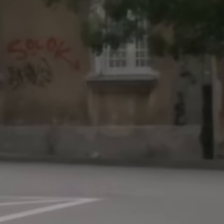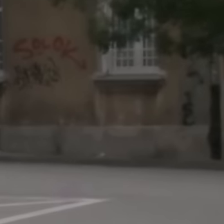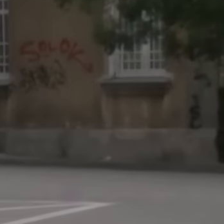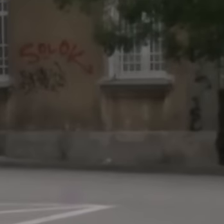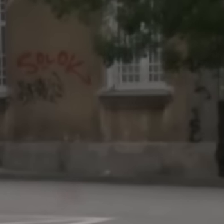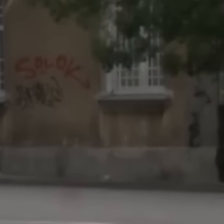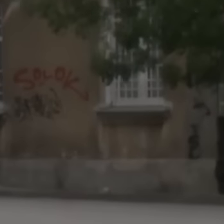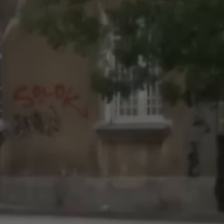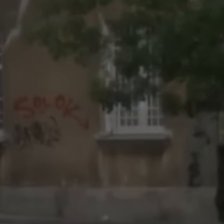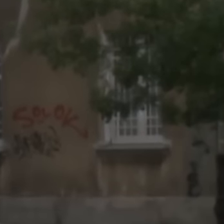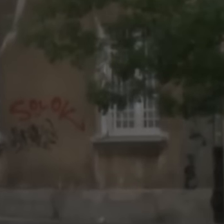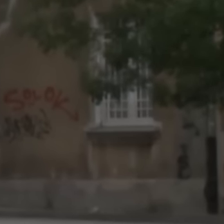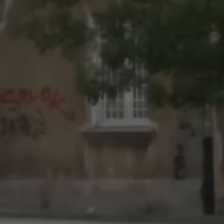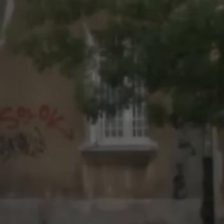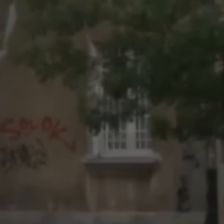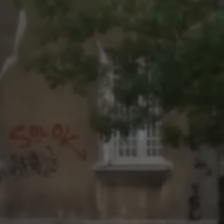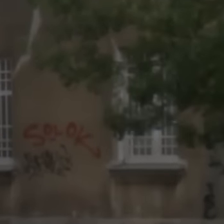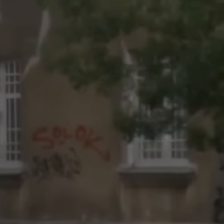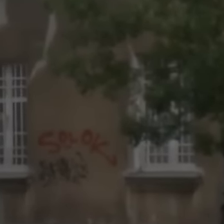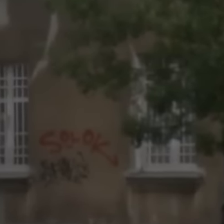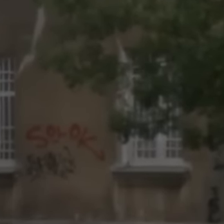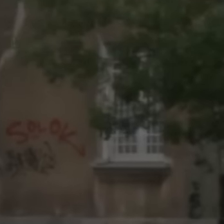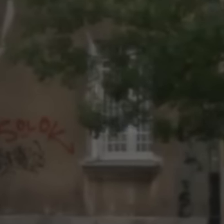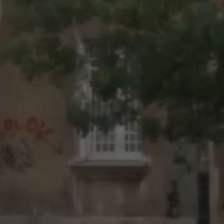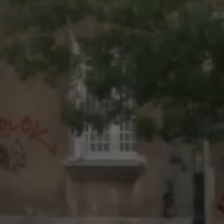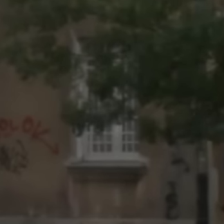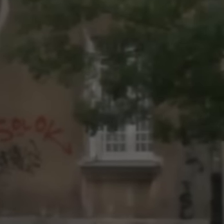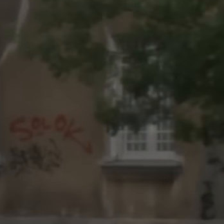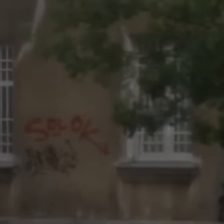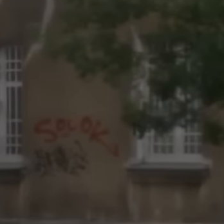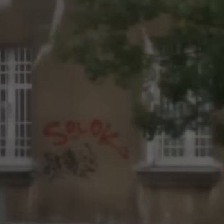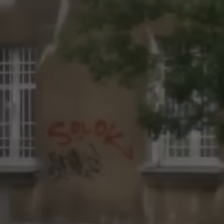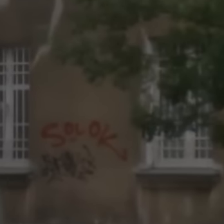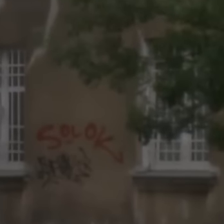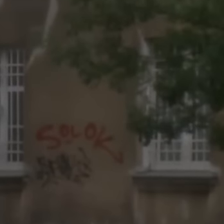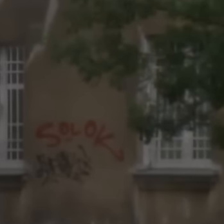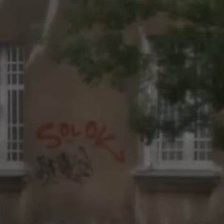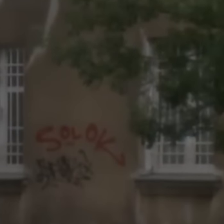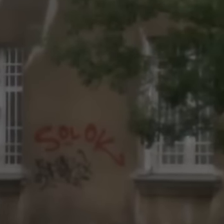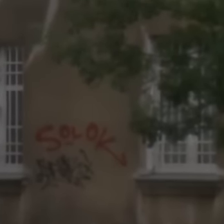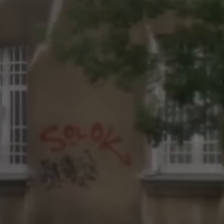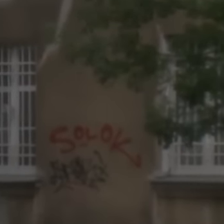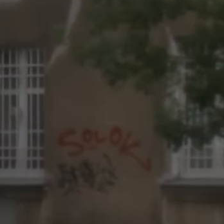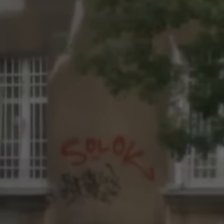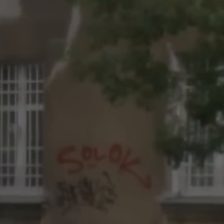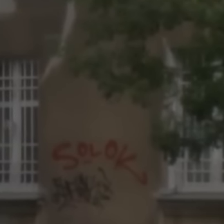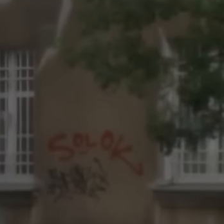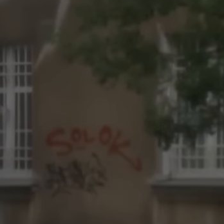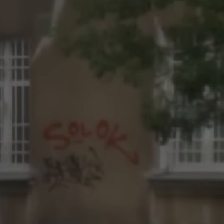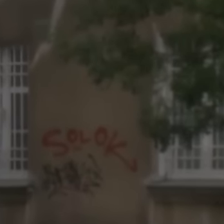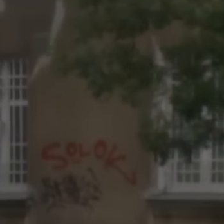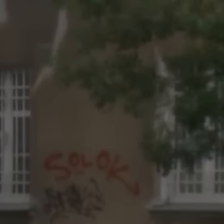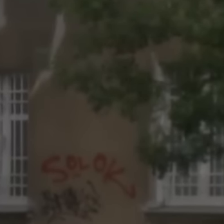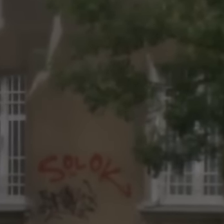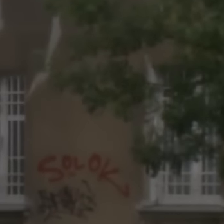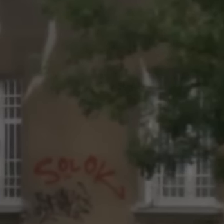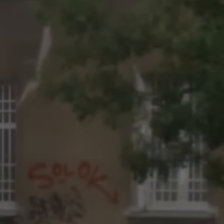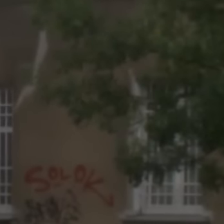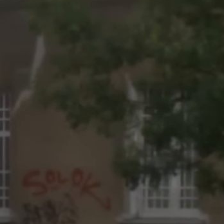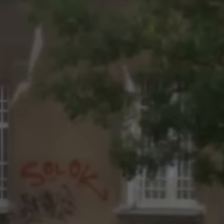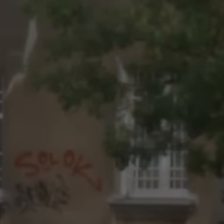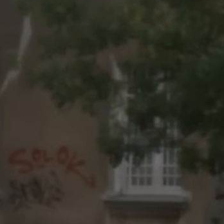Niemożliwe. Mam prawnuczka, mam prawnusię. Cieszę się z nich, boję się o nich. I modlę się, proszę Boga,